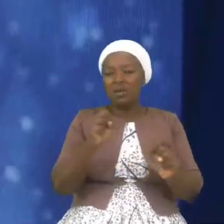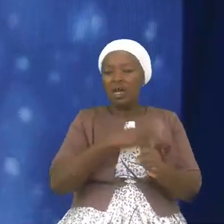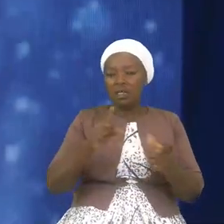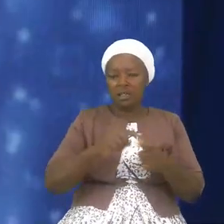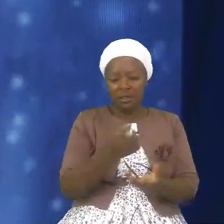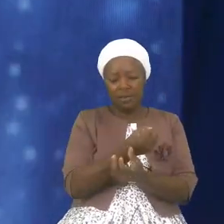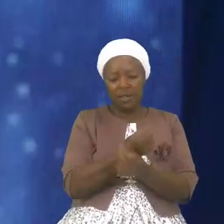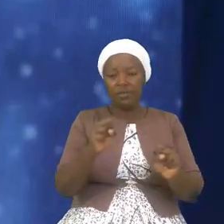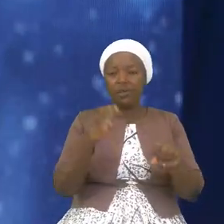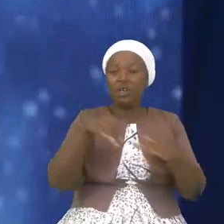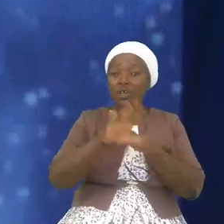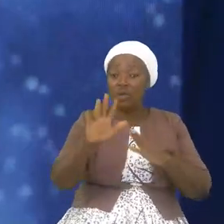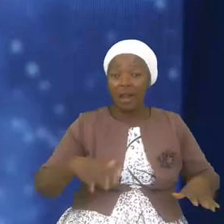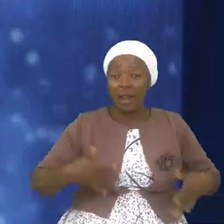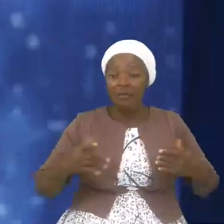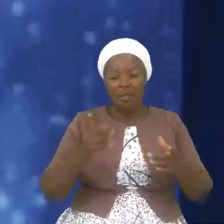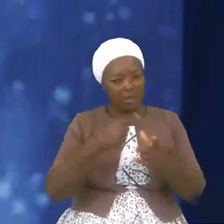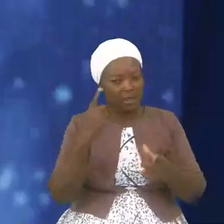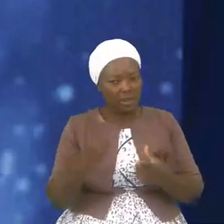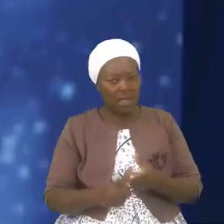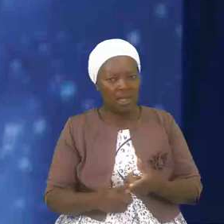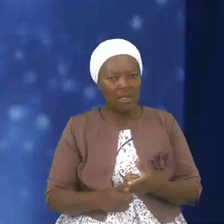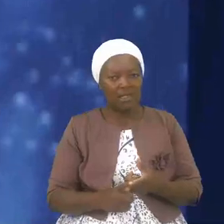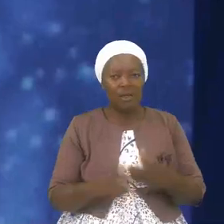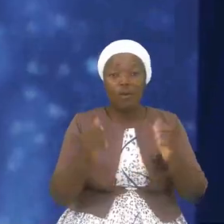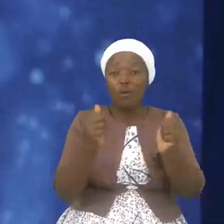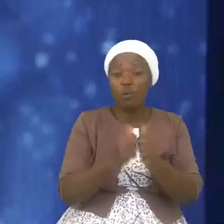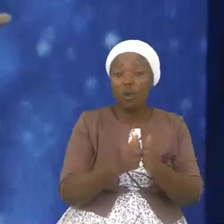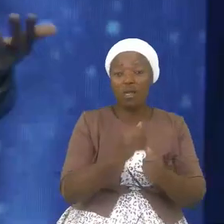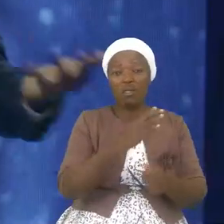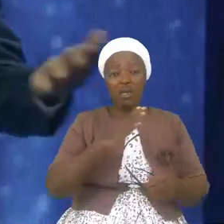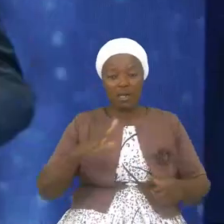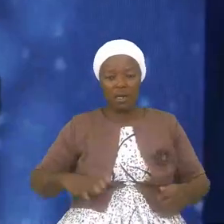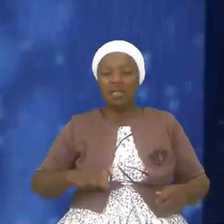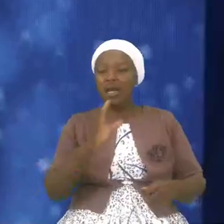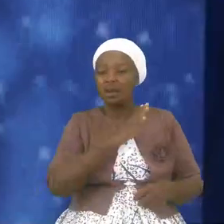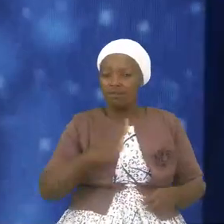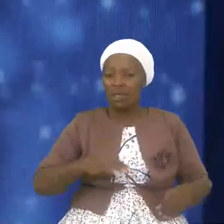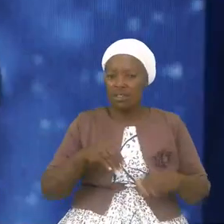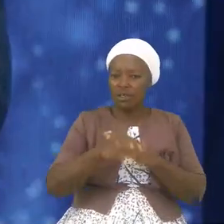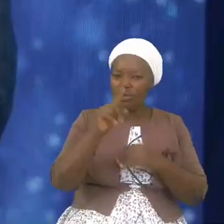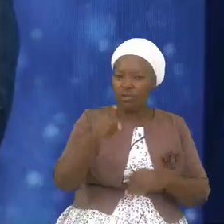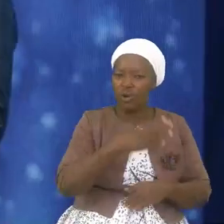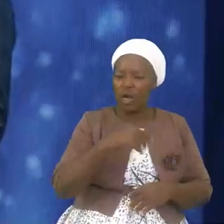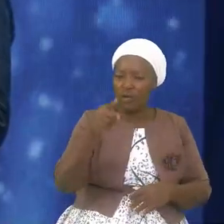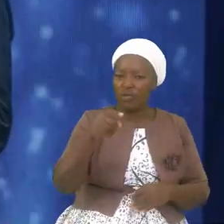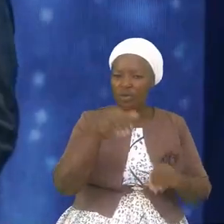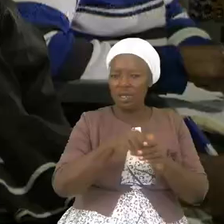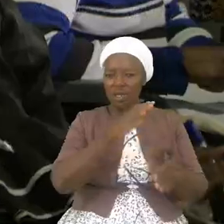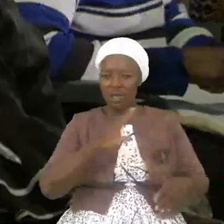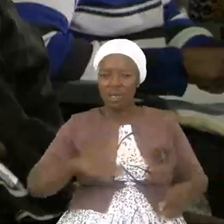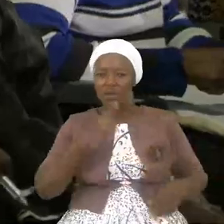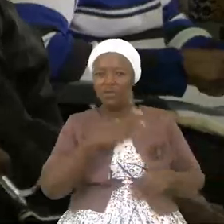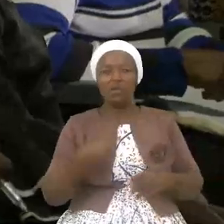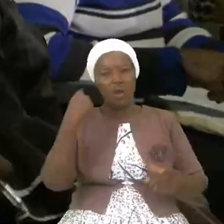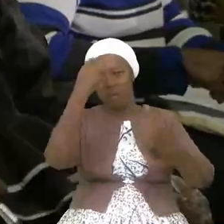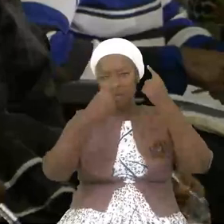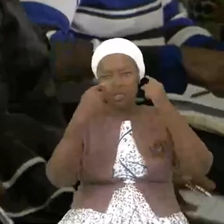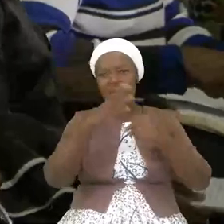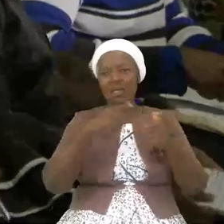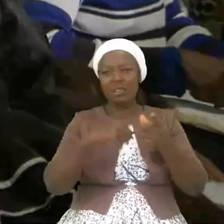salut dans ta vie, alors avec Christ, Christ en toi, et toi en Christ, tu es